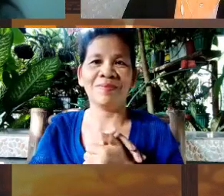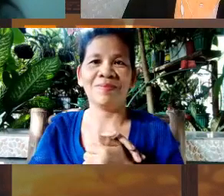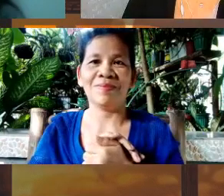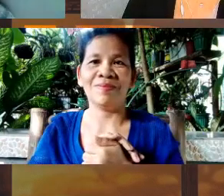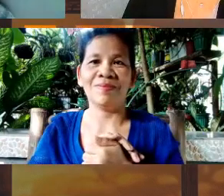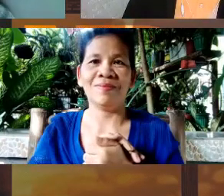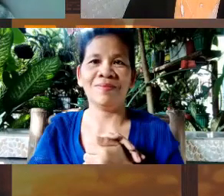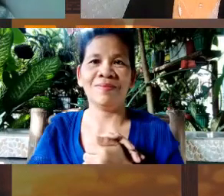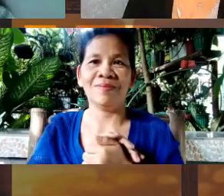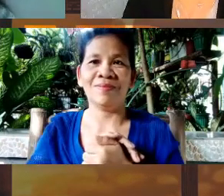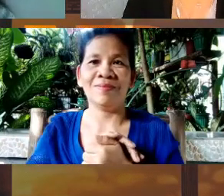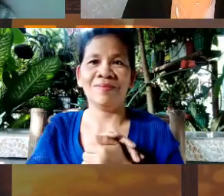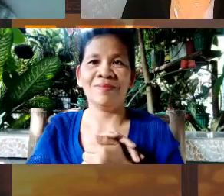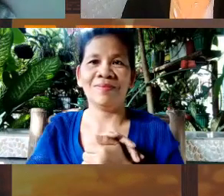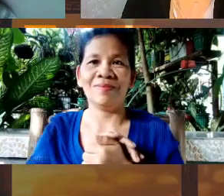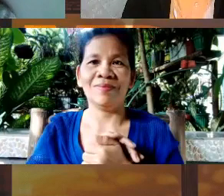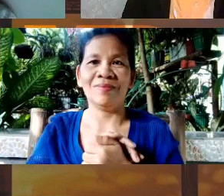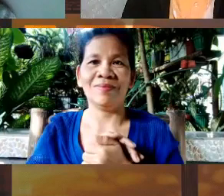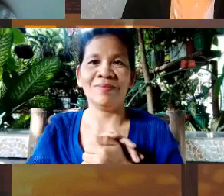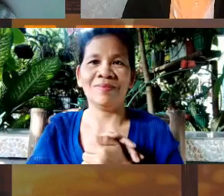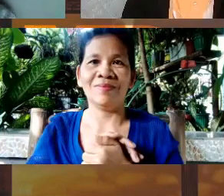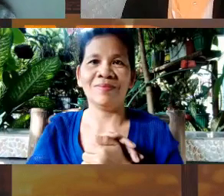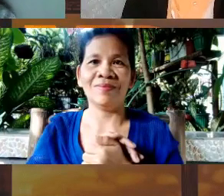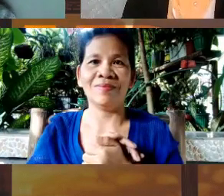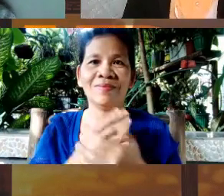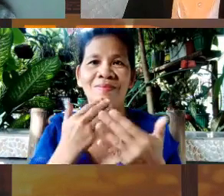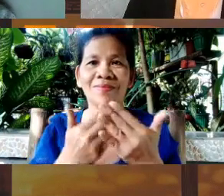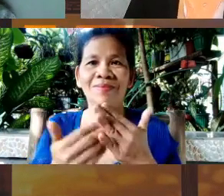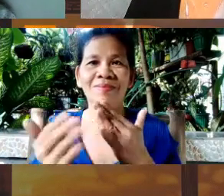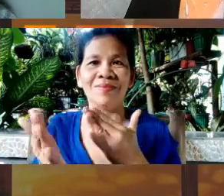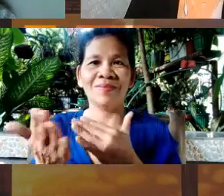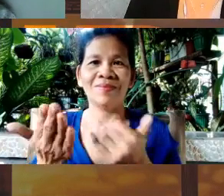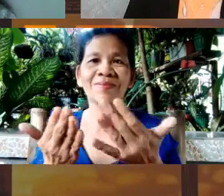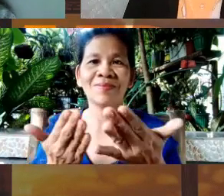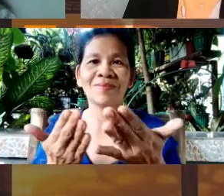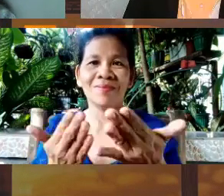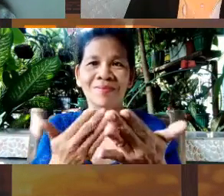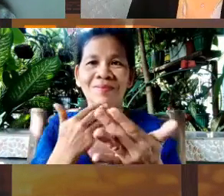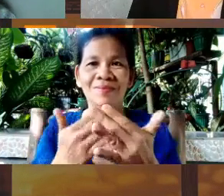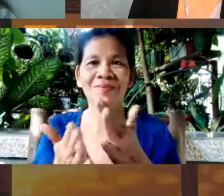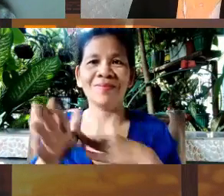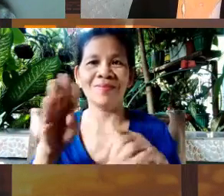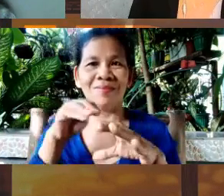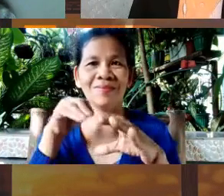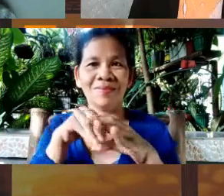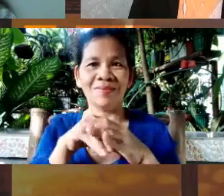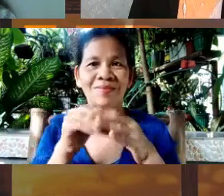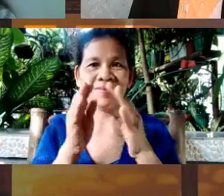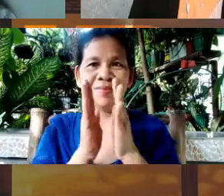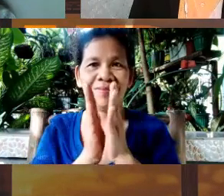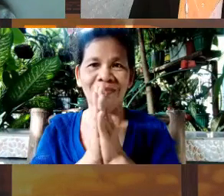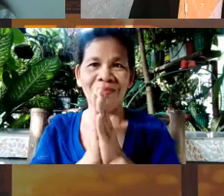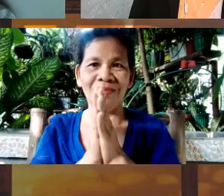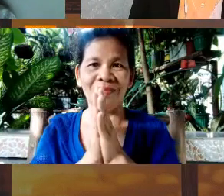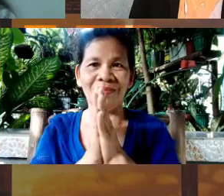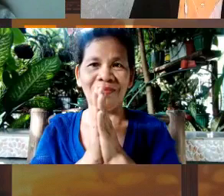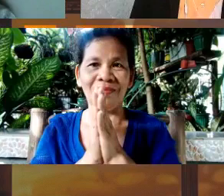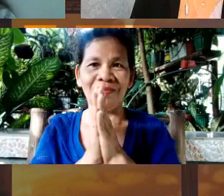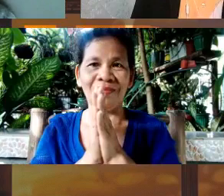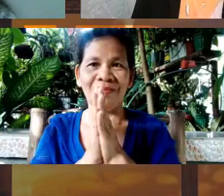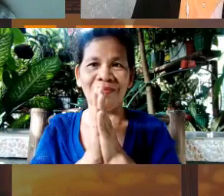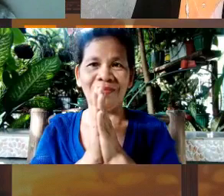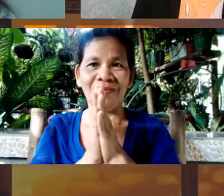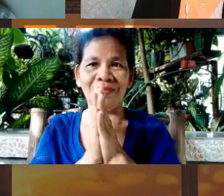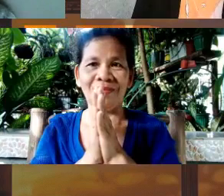Okay? Si Ma'am Pearl, bumabati sa tinang good morning. At si Mitch Montalvo, pakisama naman po sa panalangin. Pinagdadaanan